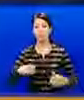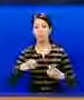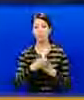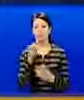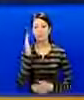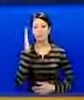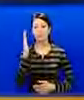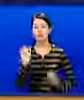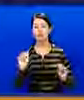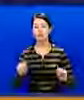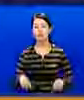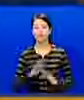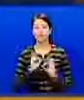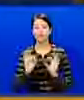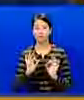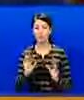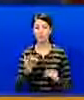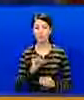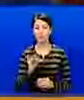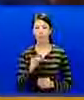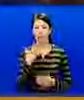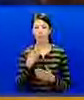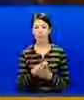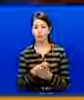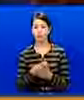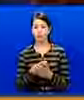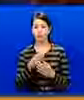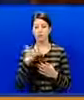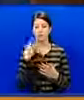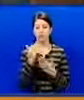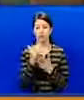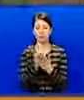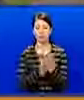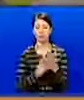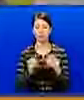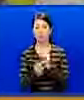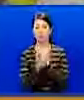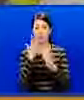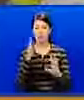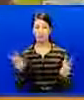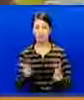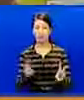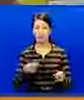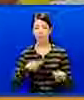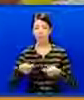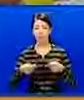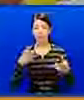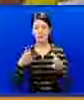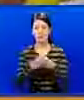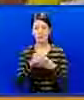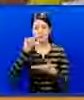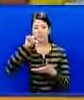будущими возможностями, а также представил ряд проектов. В свою очередь, аким области призвал руководство компании принять